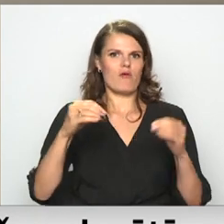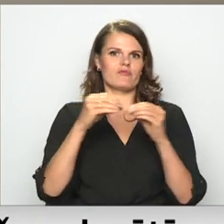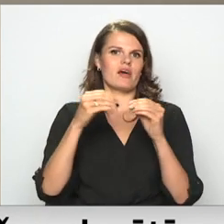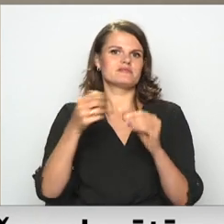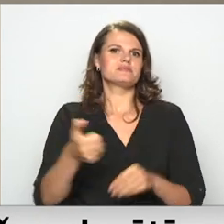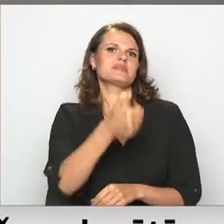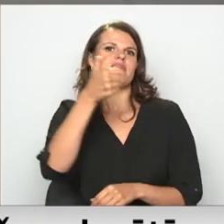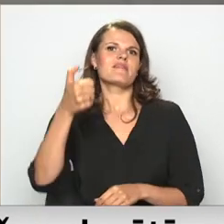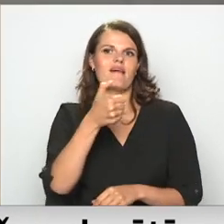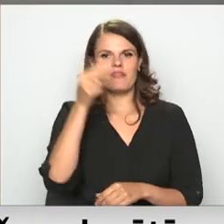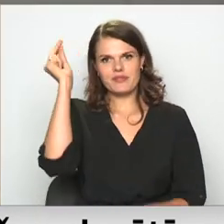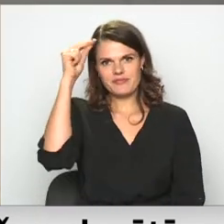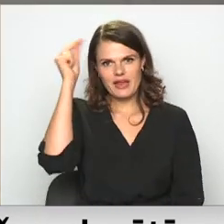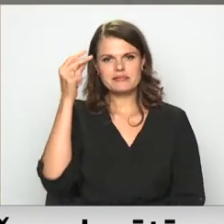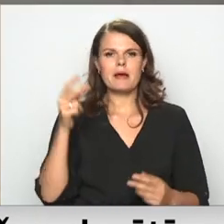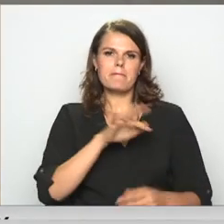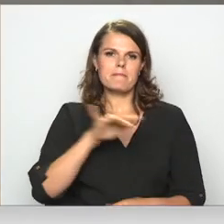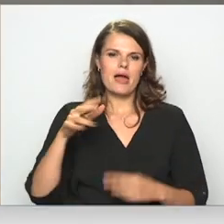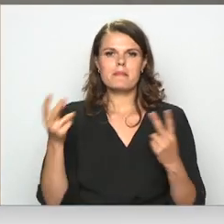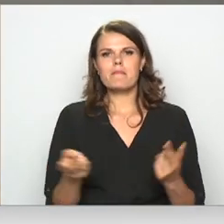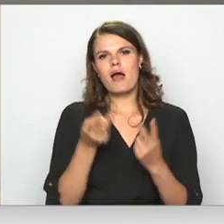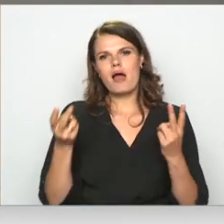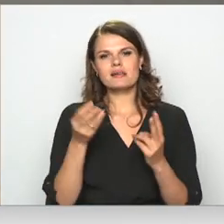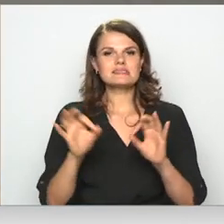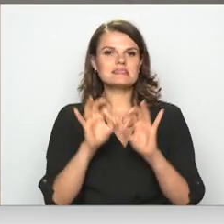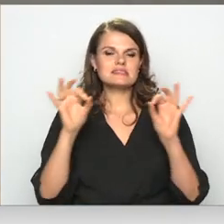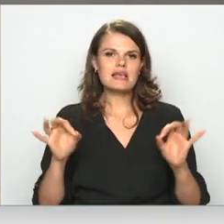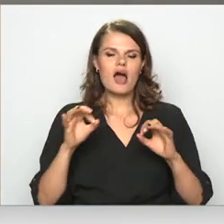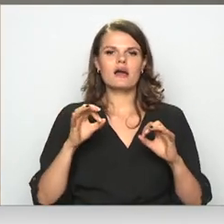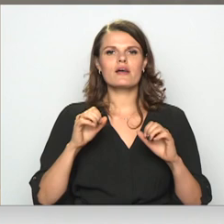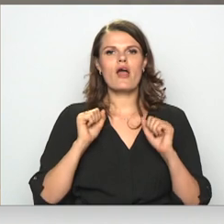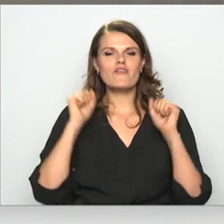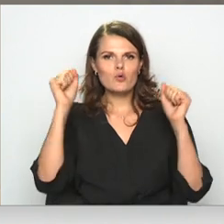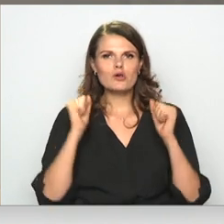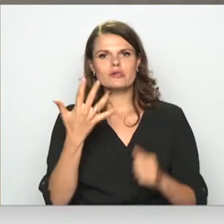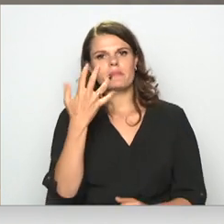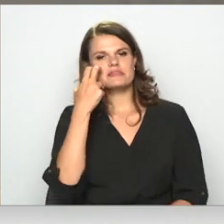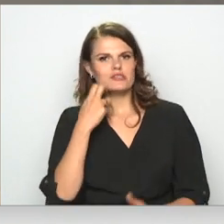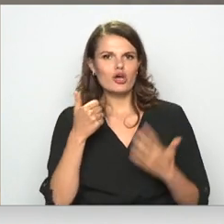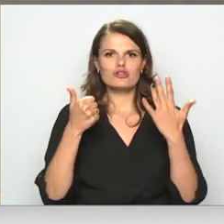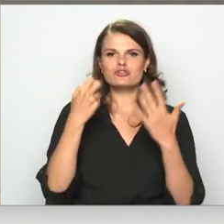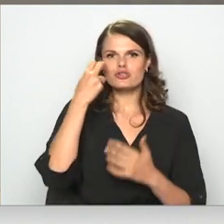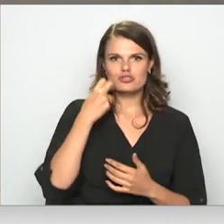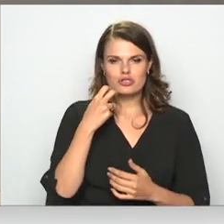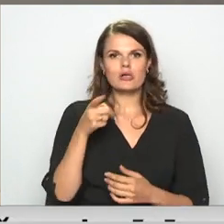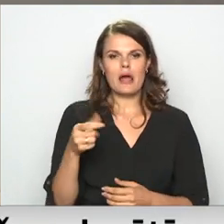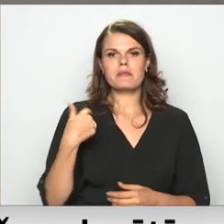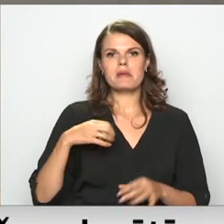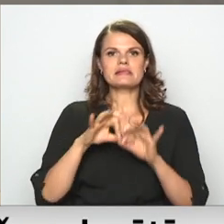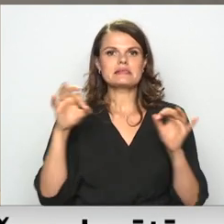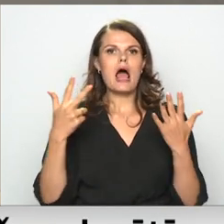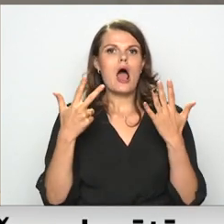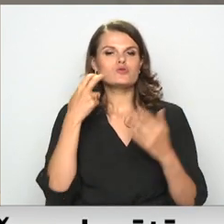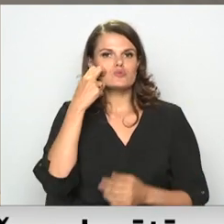gadiem. Bērni parasti uzsāk nodarboties ar vingrošanu 5-6 gados. Ja Arina sāka no 8